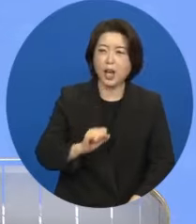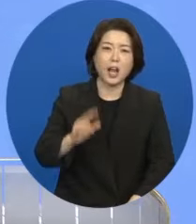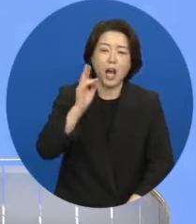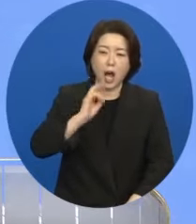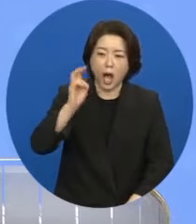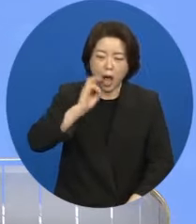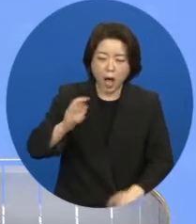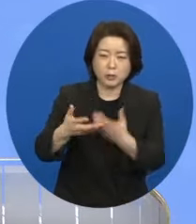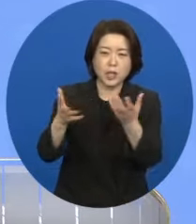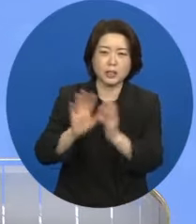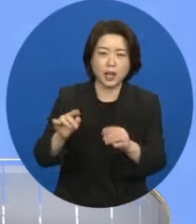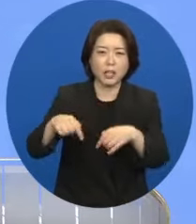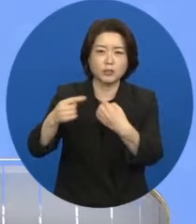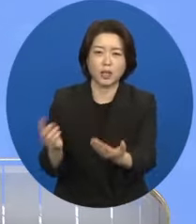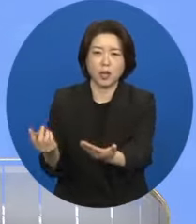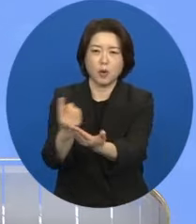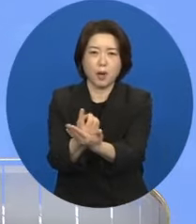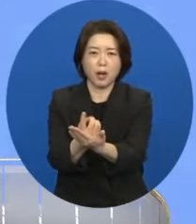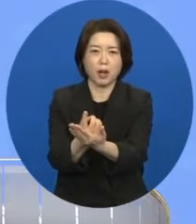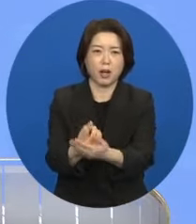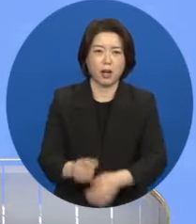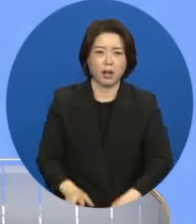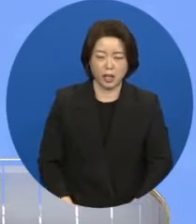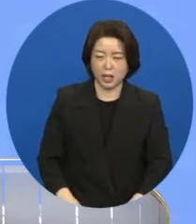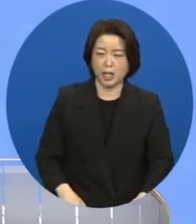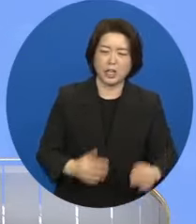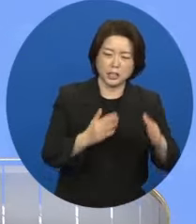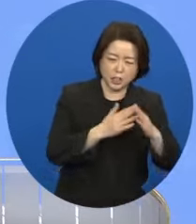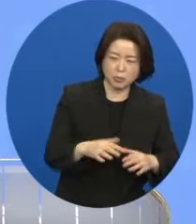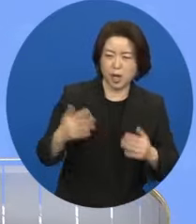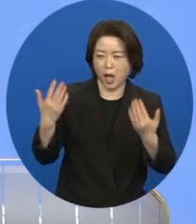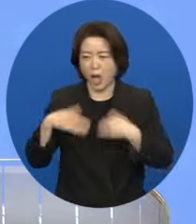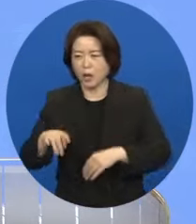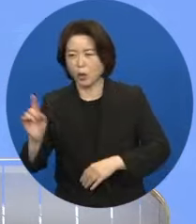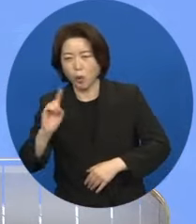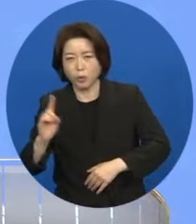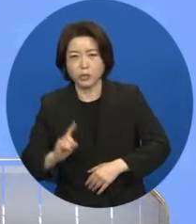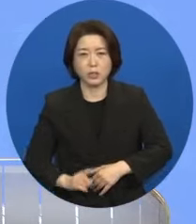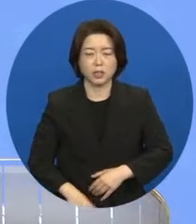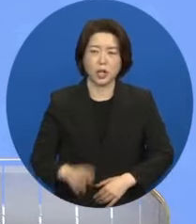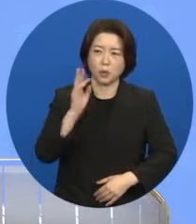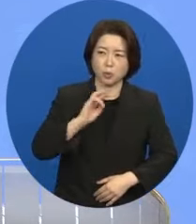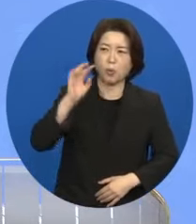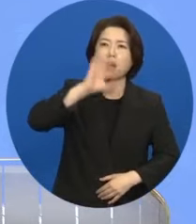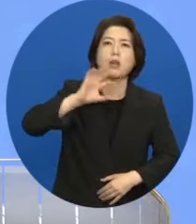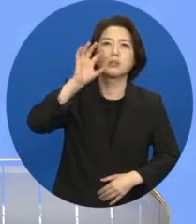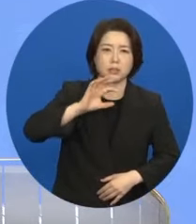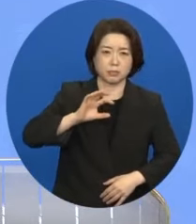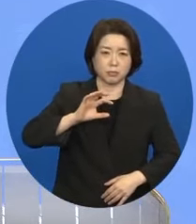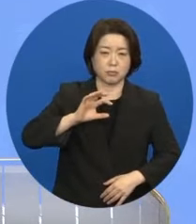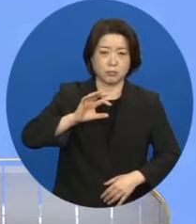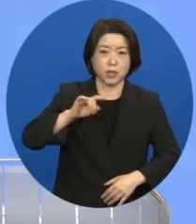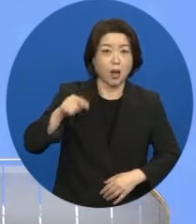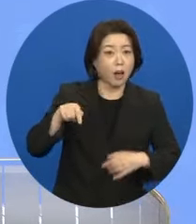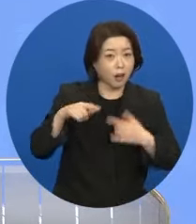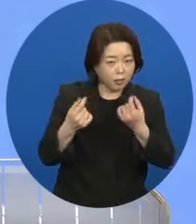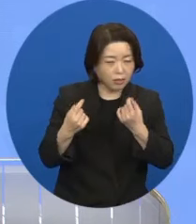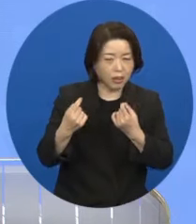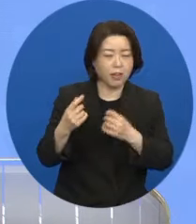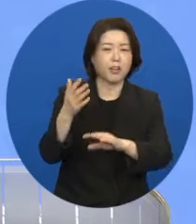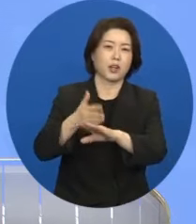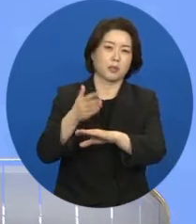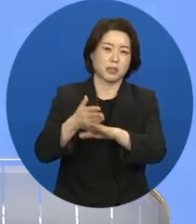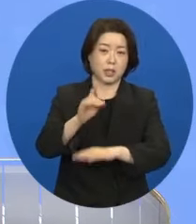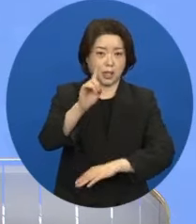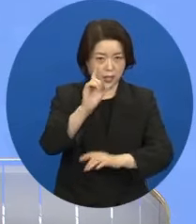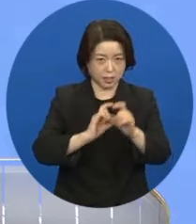연습하느라 그냥 찬양을 매일 집에 있으나 학교에 가나 어디 있으나 자고 화장실에 있으나 노래를 하는 거예 그 감사하다는 거예요 하나 더